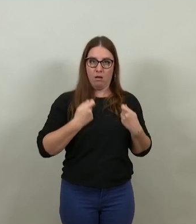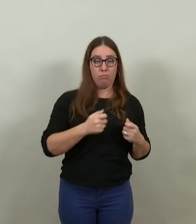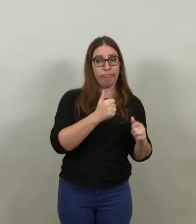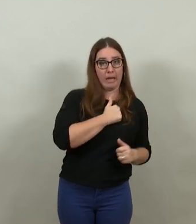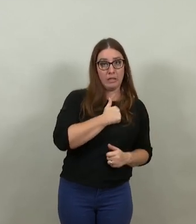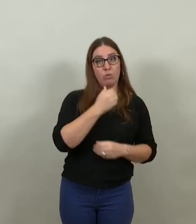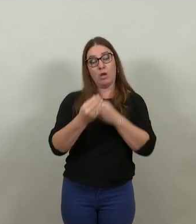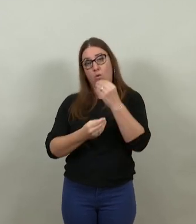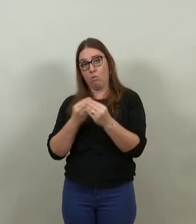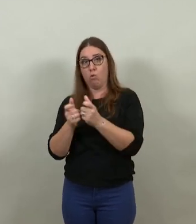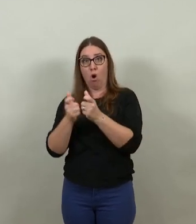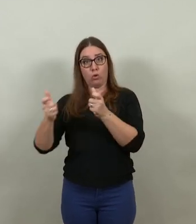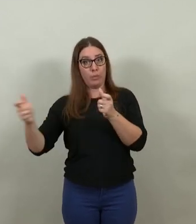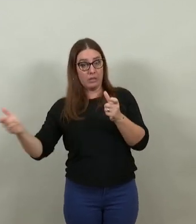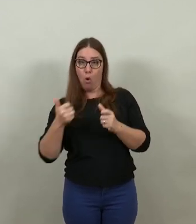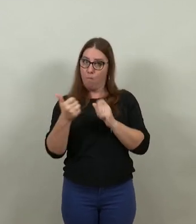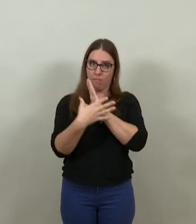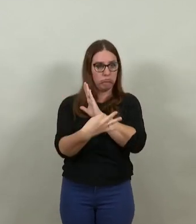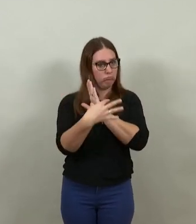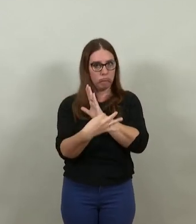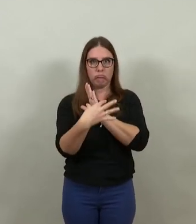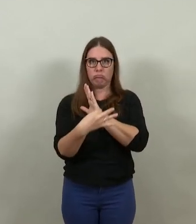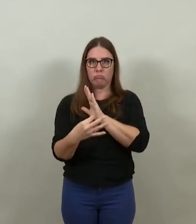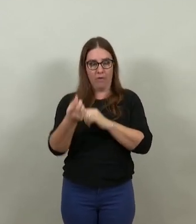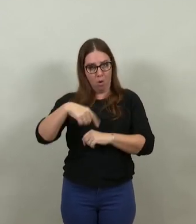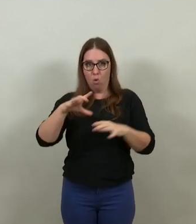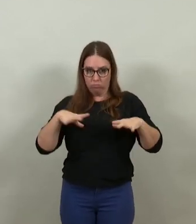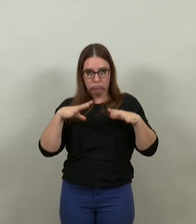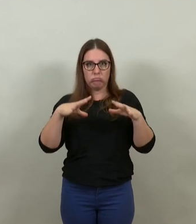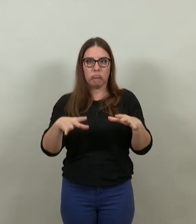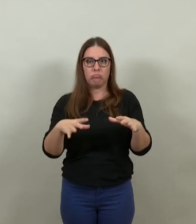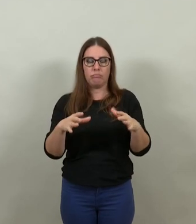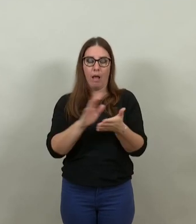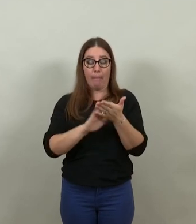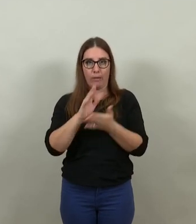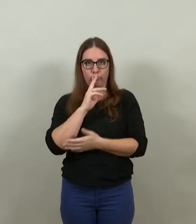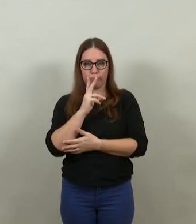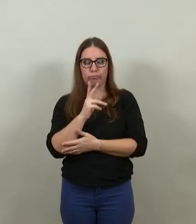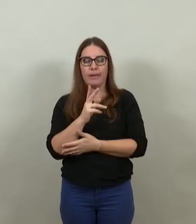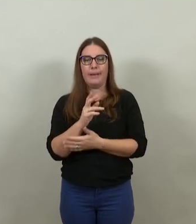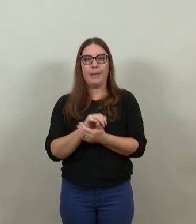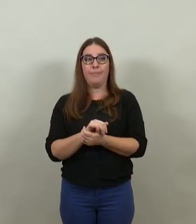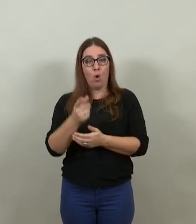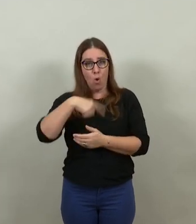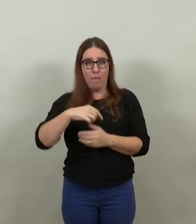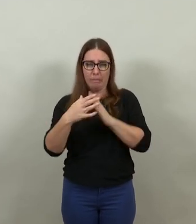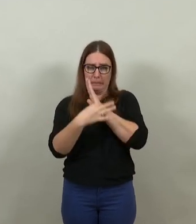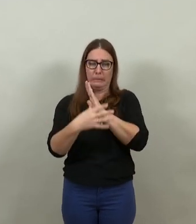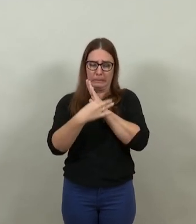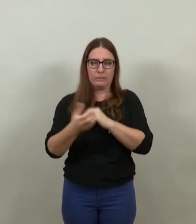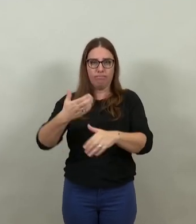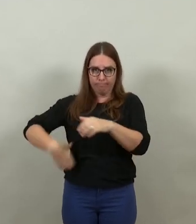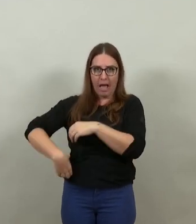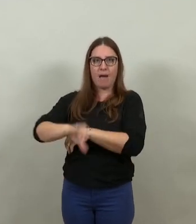entreprises ont été contribuabl ont été les contribuables pardon qui ont permis donc ces investissements